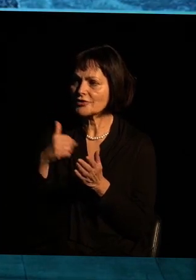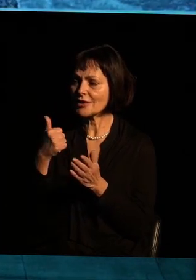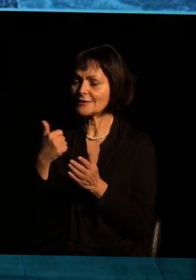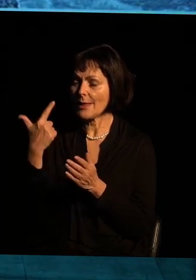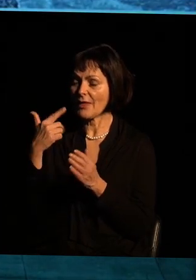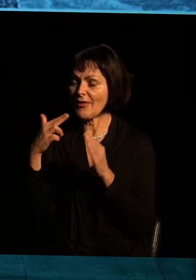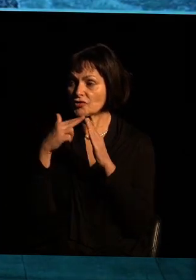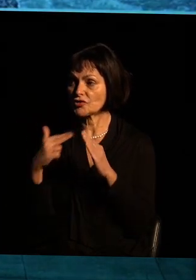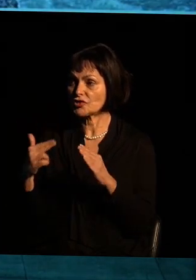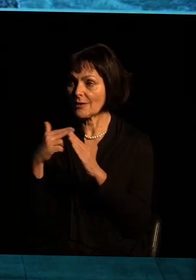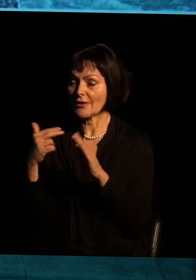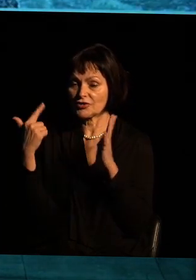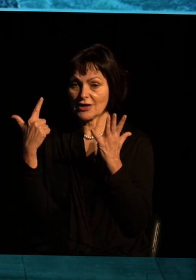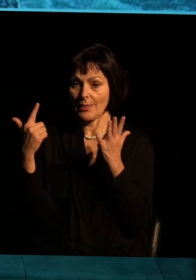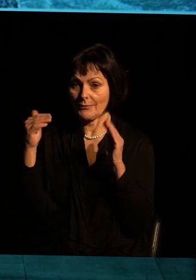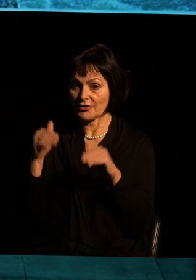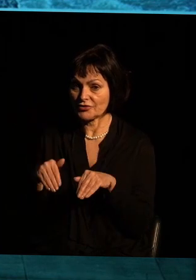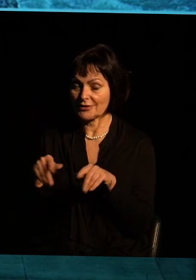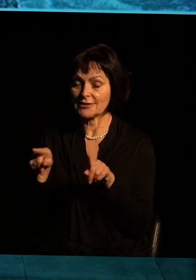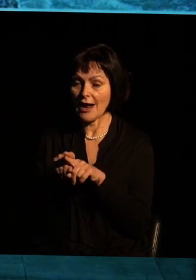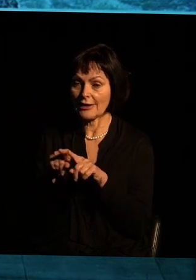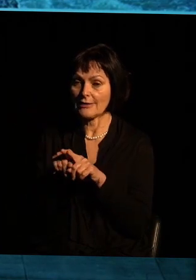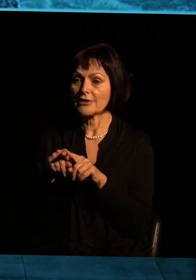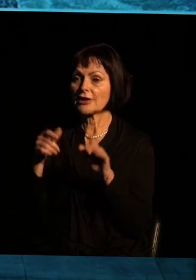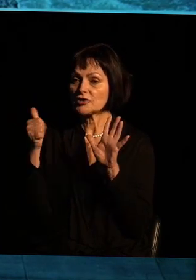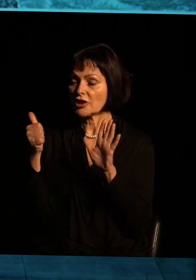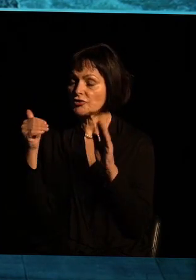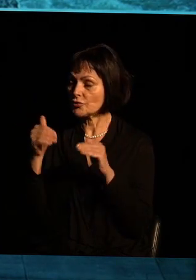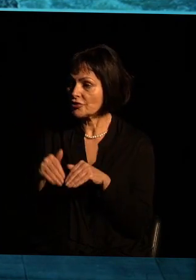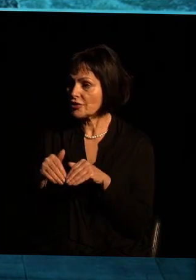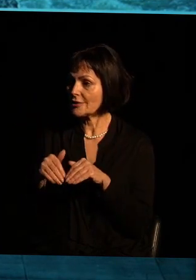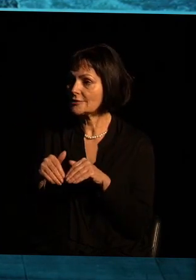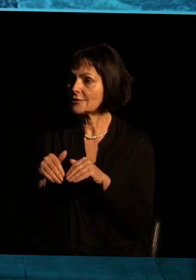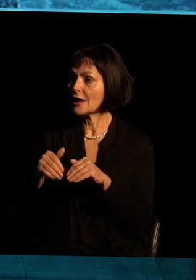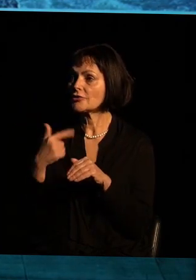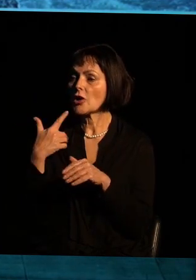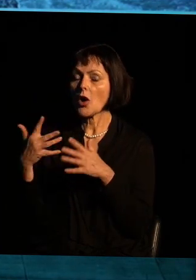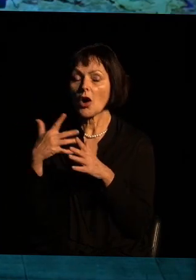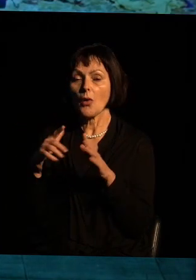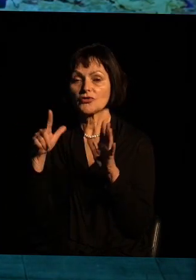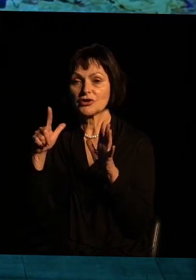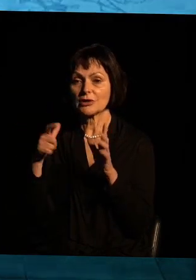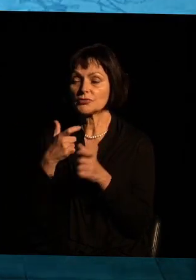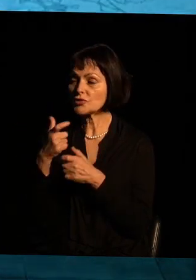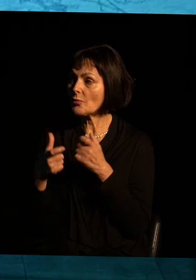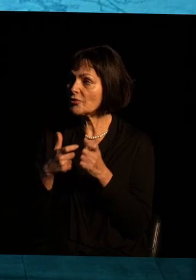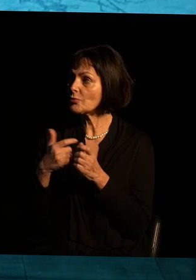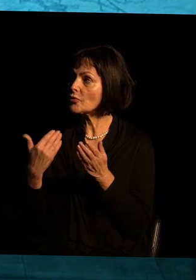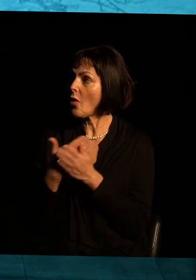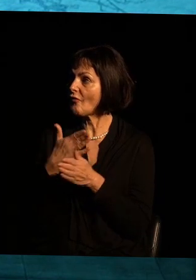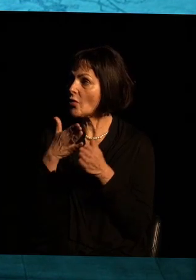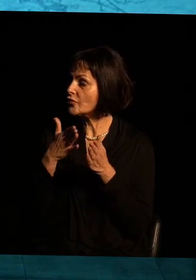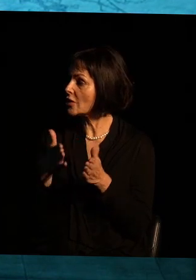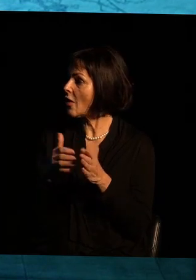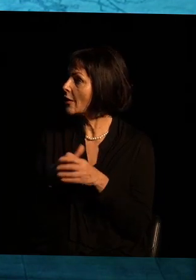dwa szczyty 7-tysięczne, ale również na szczyt 6-tysięczny, 6-6, tam prawie około 7, gdzie zrobiliśmy nową drogę,